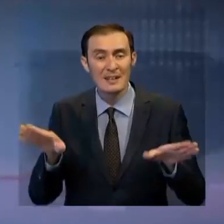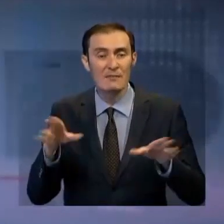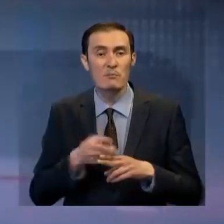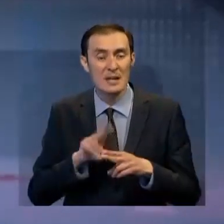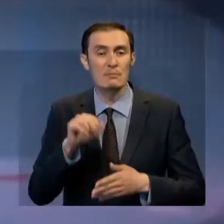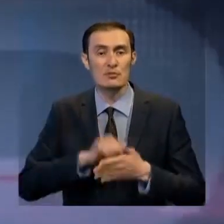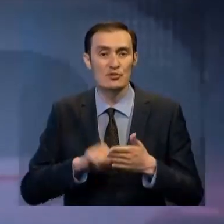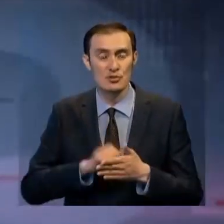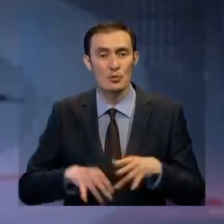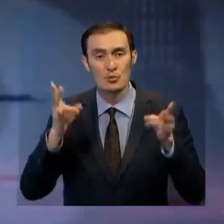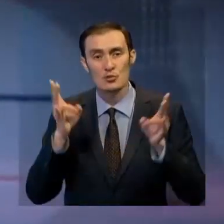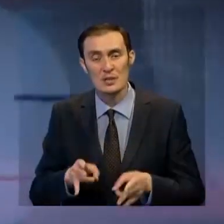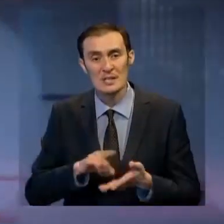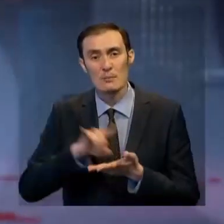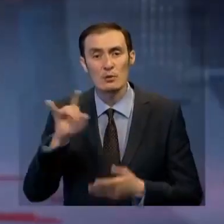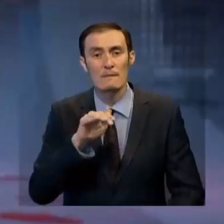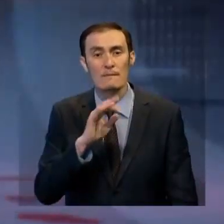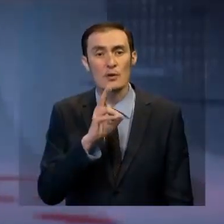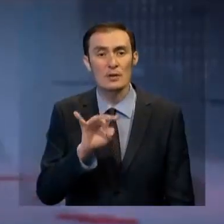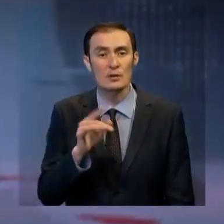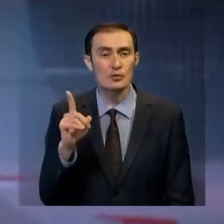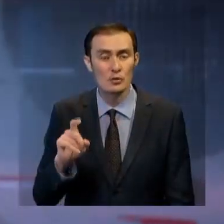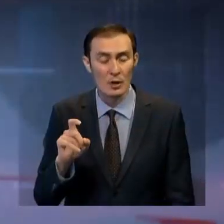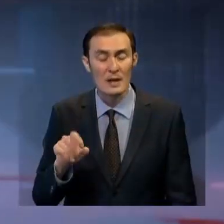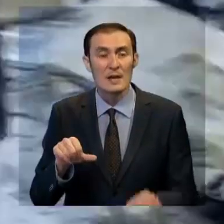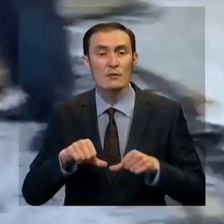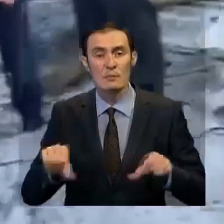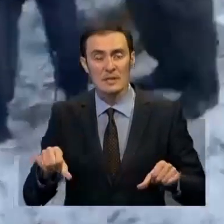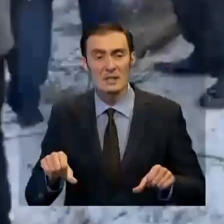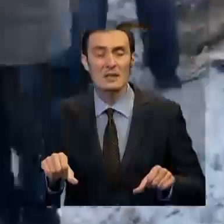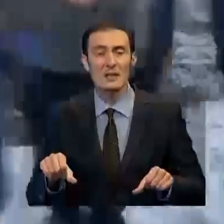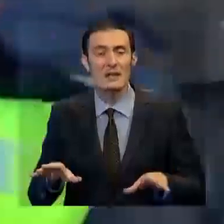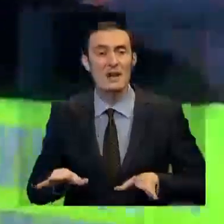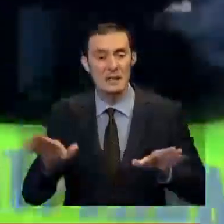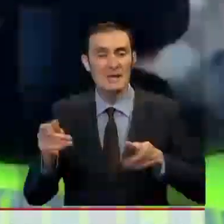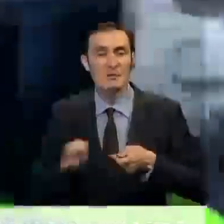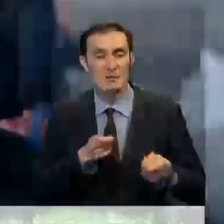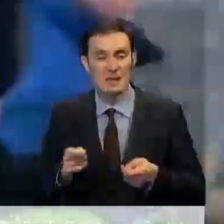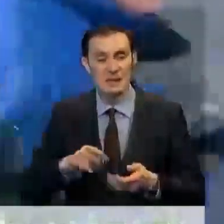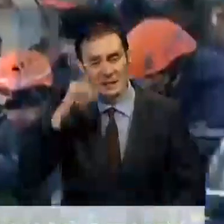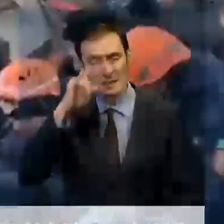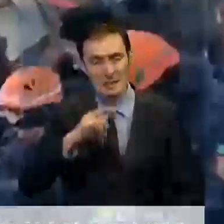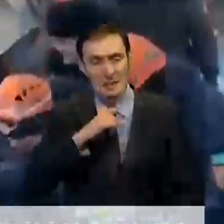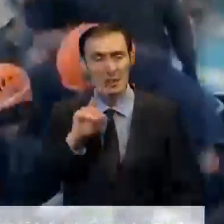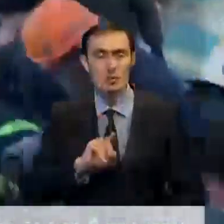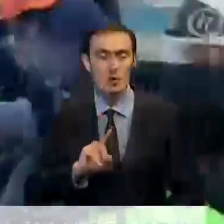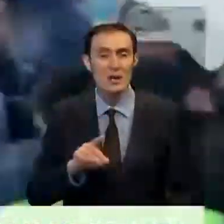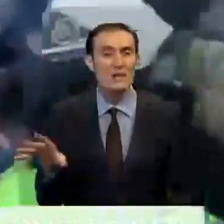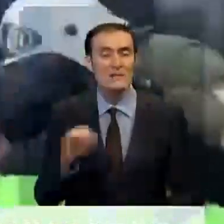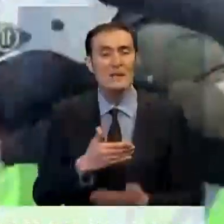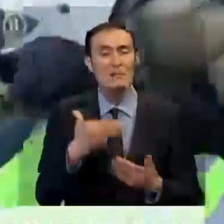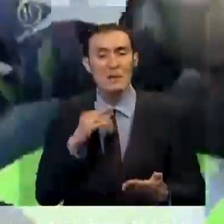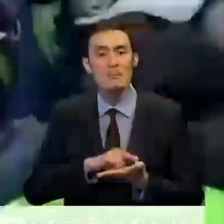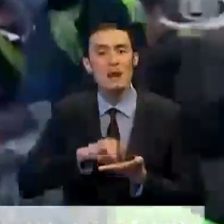названо причиной крушения Фокер-100. В Комитете гражданской авиации и авиационной администрации Казахстана считают, что все